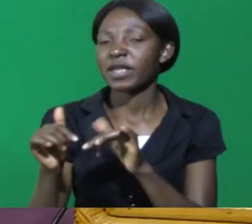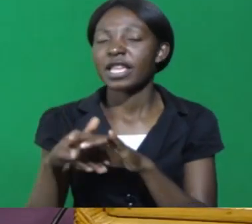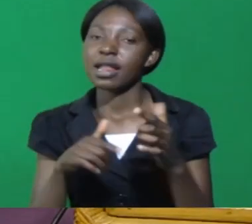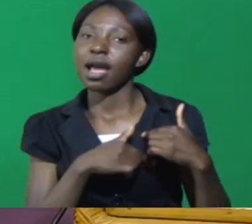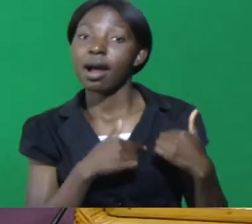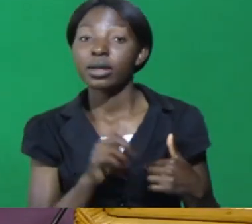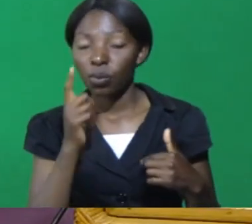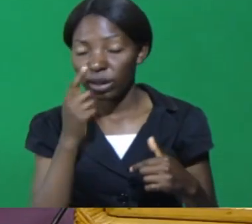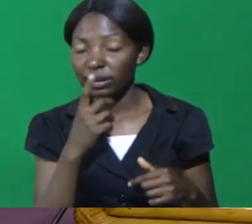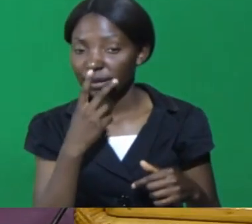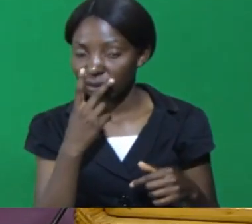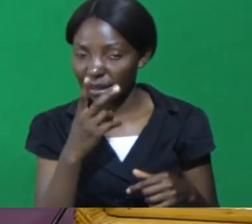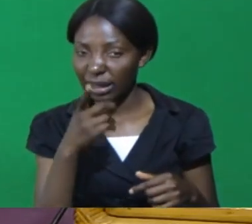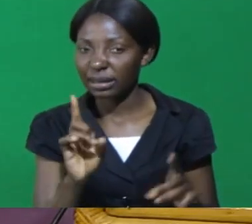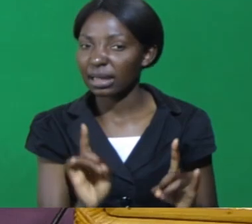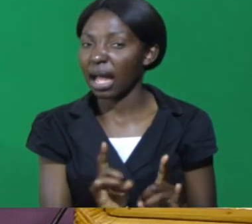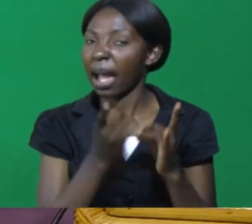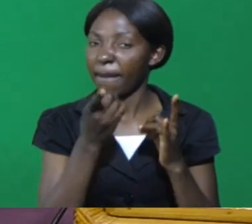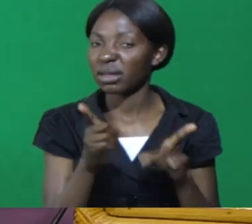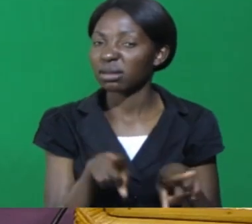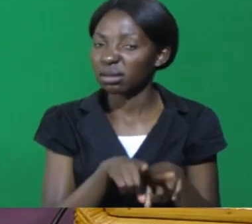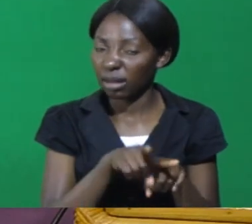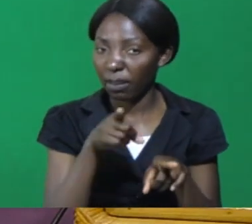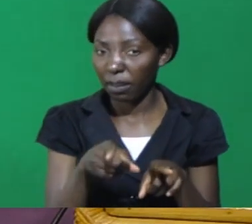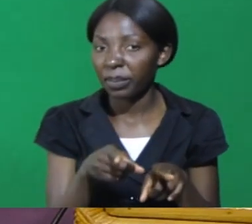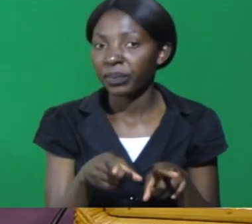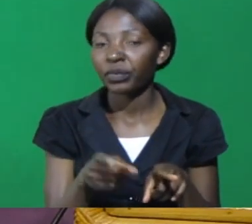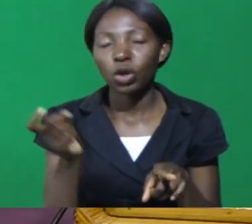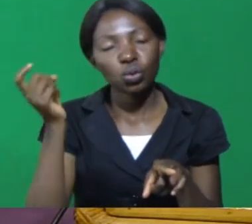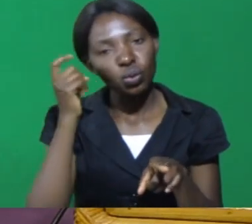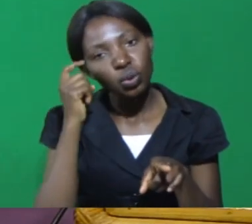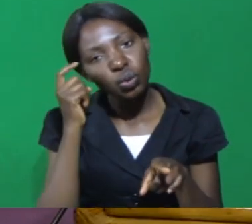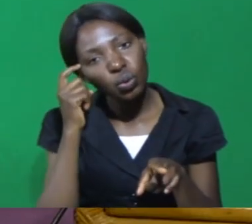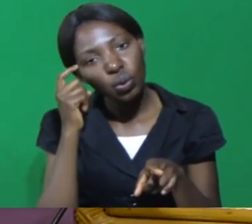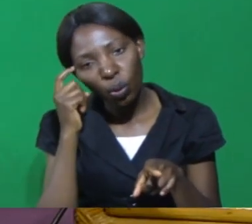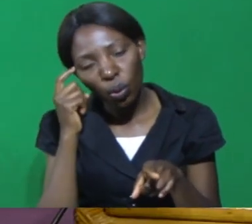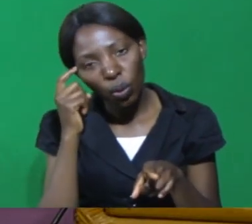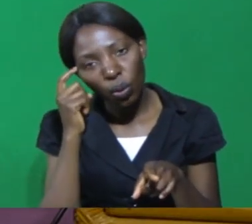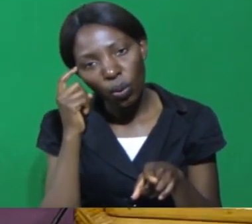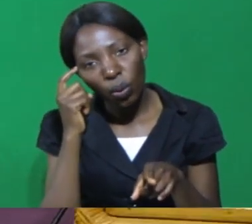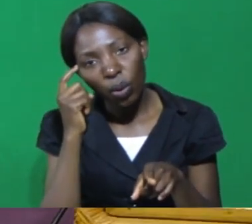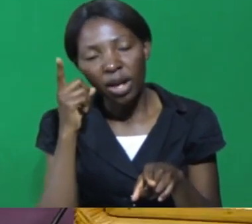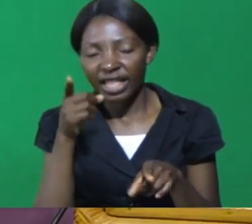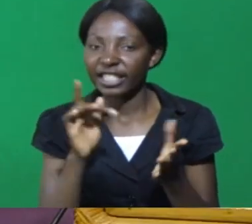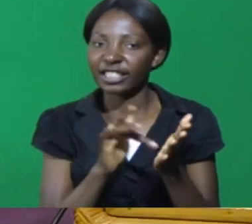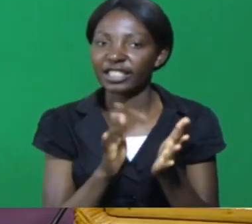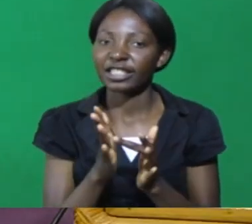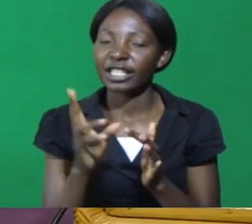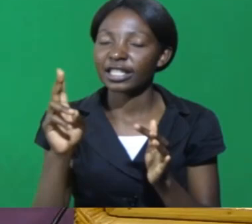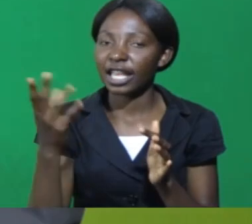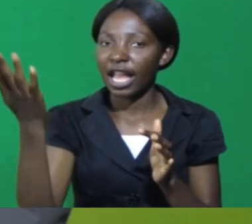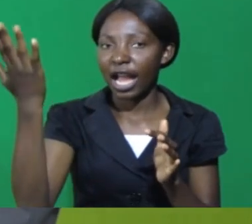Pamunoona ichiti nemo sekutsanangura kwatiri kuita mustudio, hanzi mubva maziva kuti nyaya iya yakuswedera.